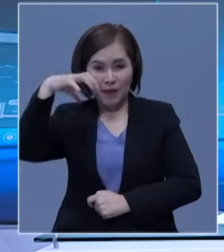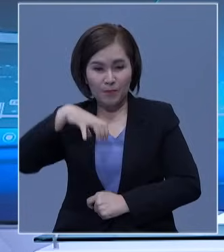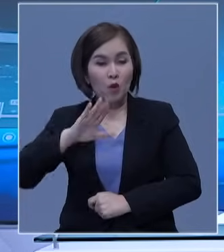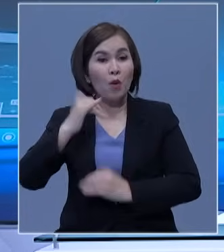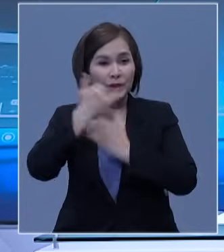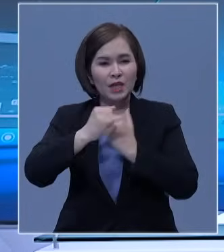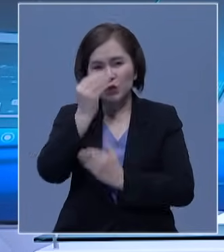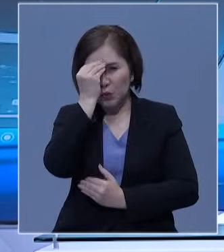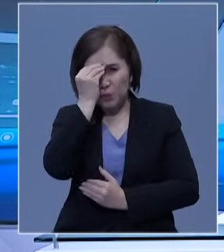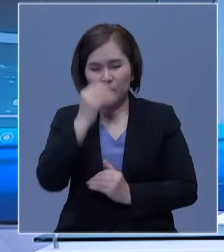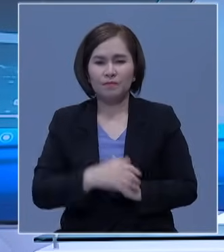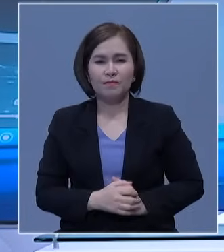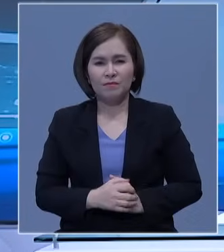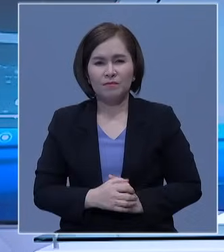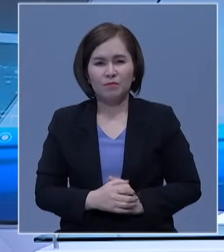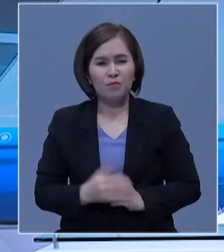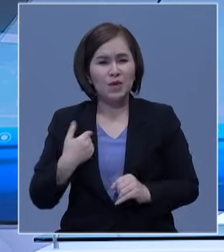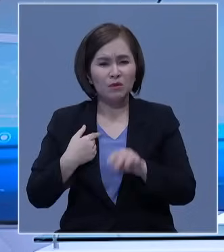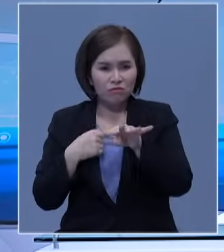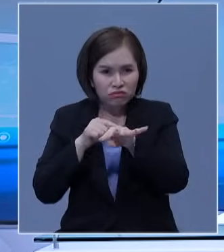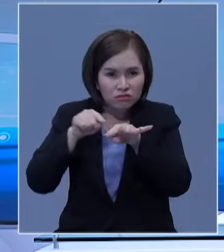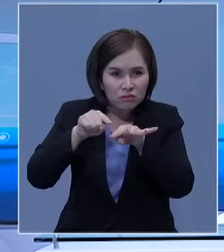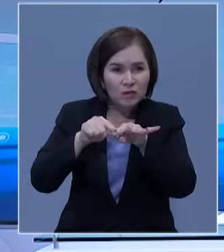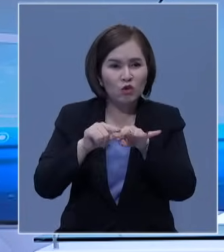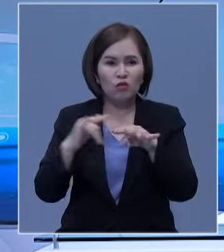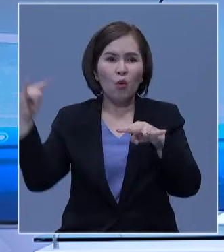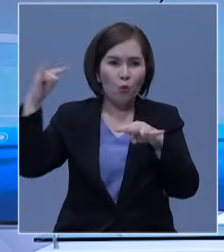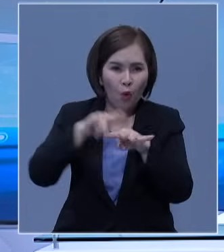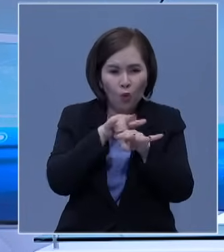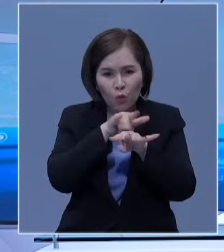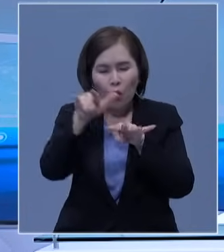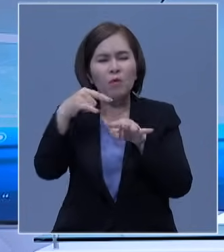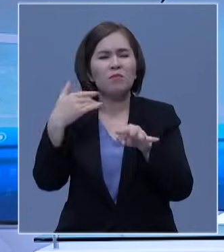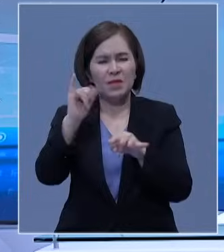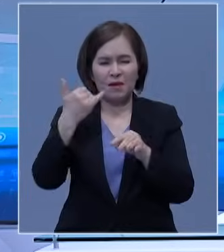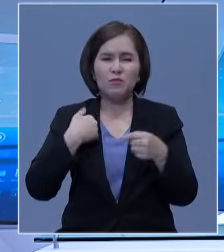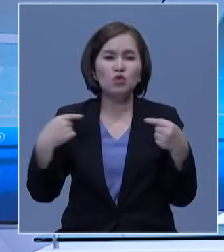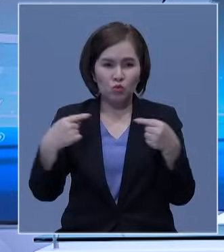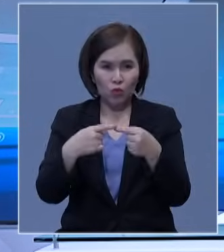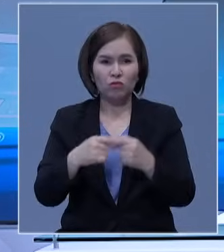ขาใช้รันเวย์ควบคู่กันในการขึ้นเครื่องแล้วก็การลงจอดอาจจะแตกต่างจาก